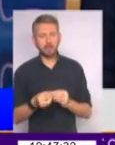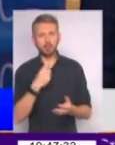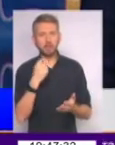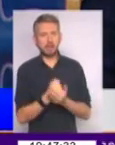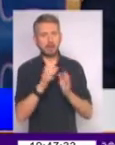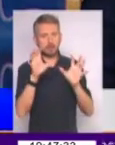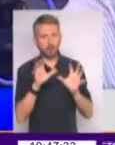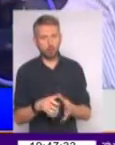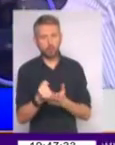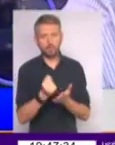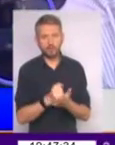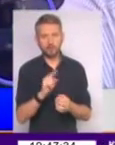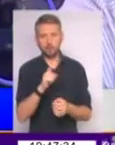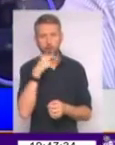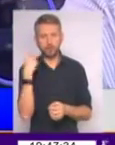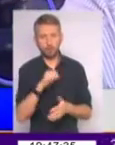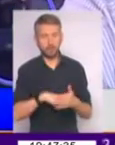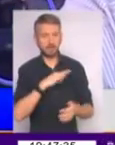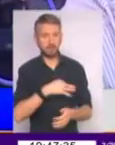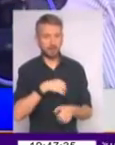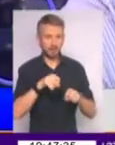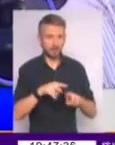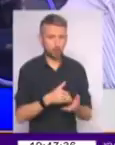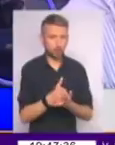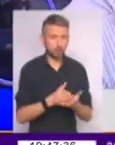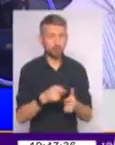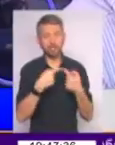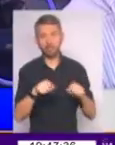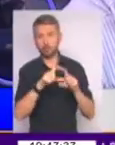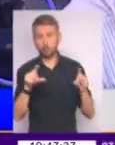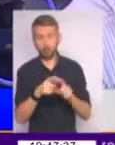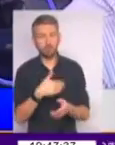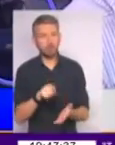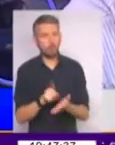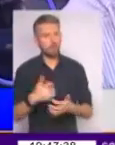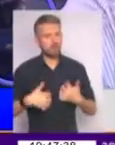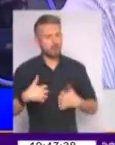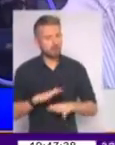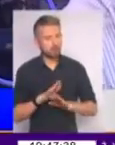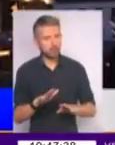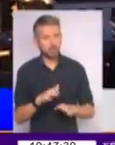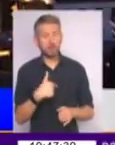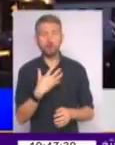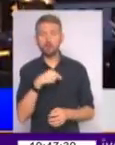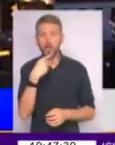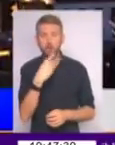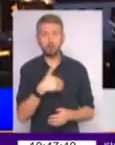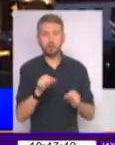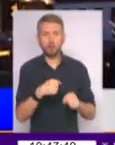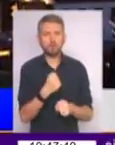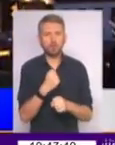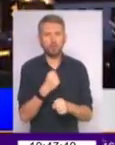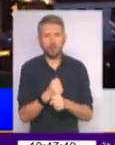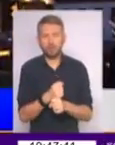закону, візу з Росією від спецслужб чи інших структур, ми повинні не спішити цим. Тому що, я ще кажу, ми можемо зробити несвідомо